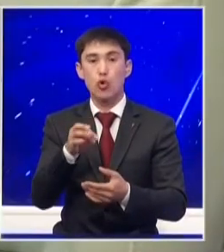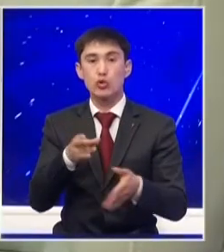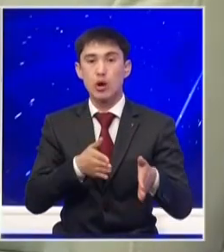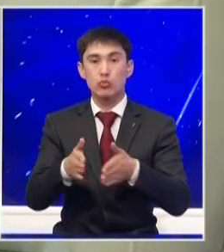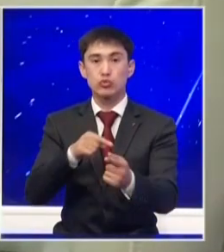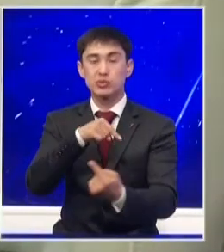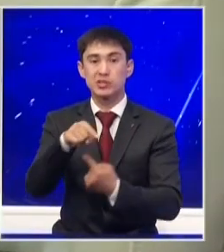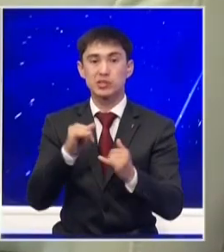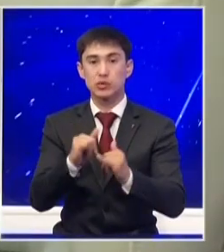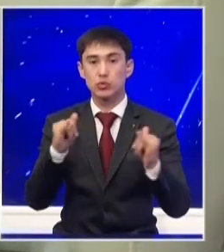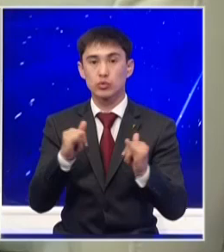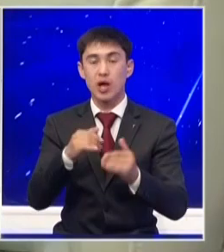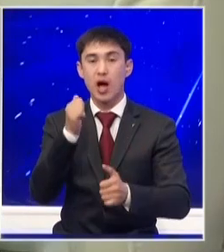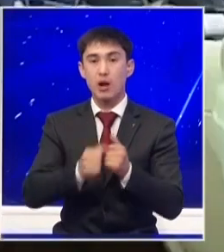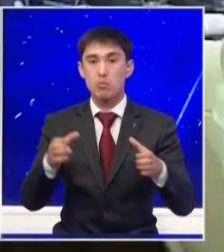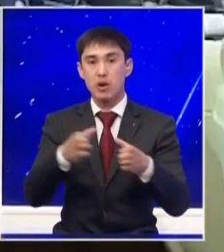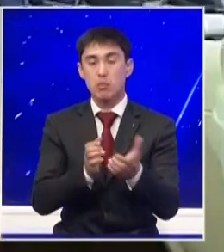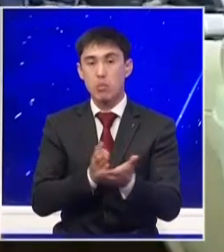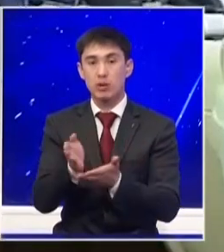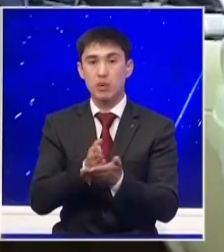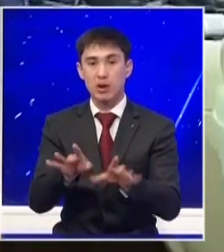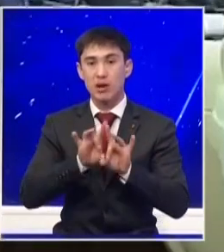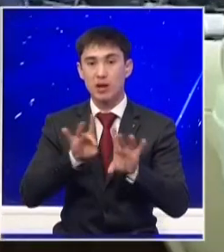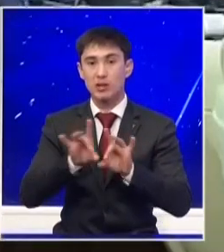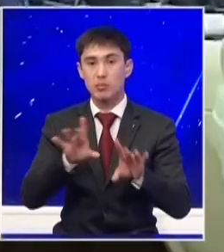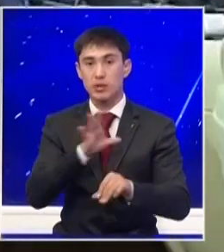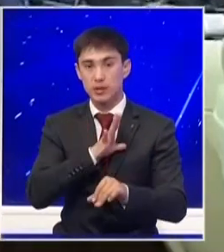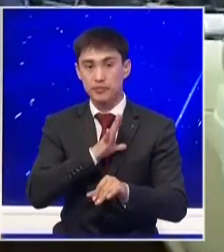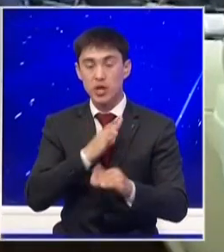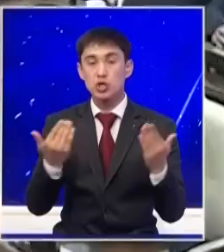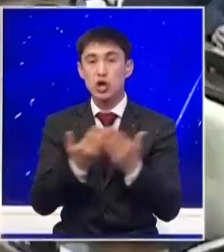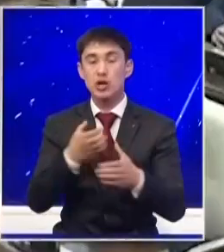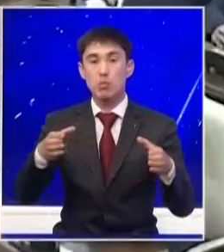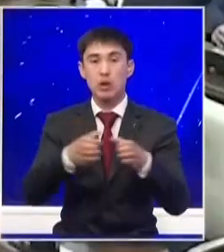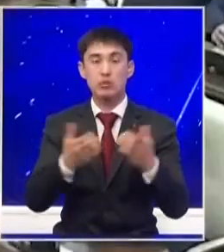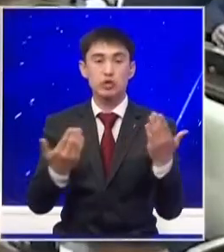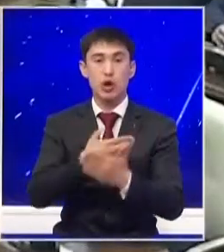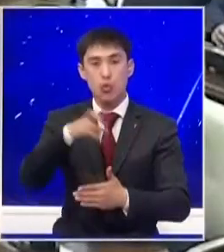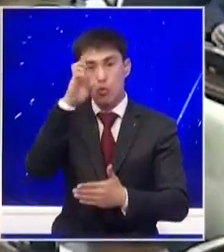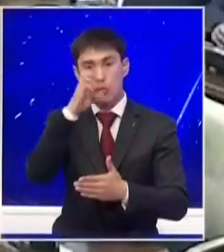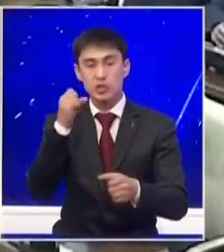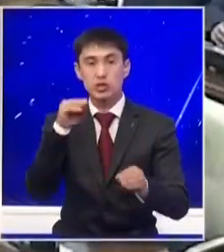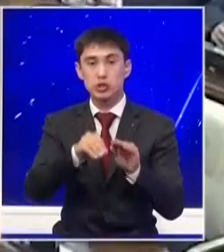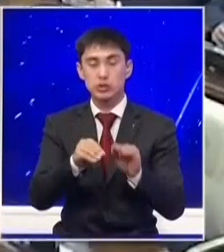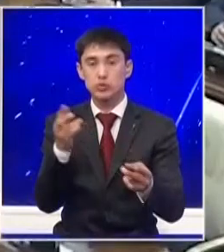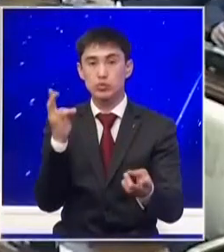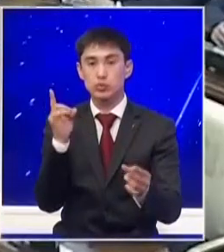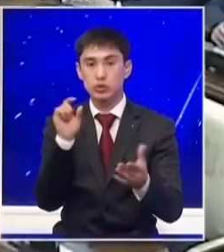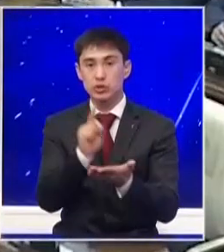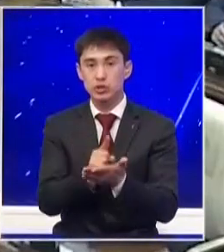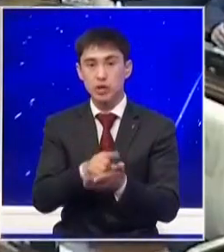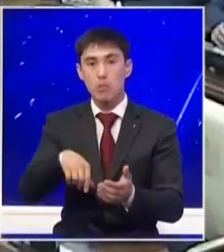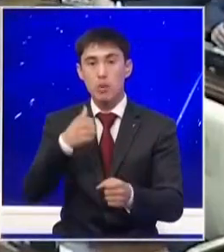дамуына жағдай жасар деп, әр партияның бағыт-бағдарын айқындап берді. Жаңарған парламент жаңа үкіметпен жасақталуы тиіс. Мемлекет